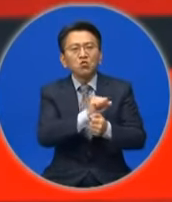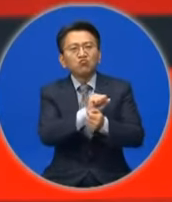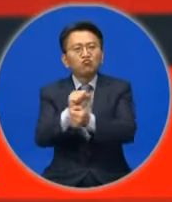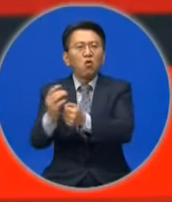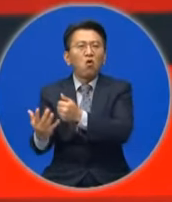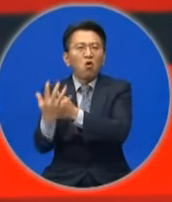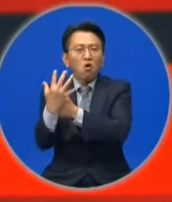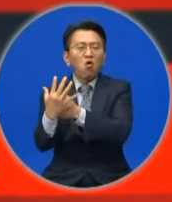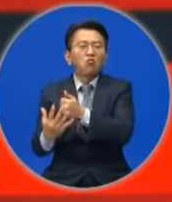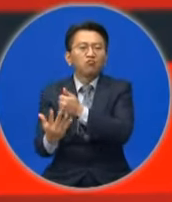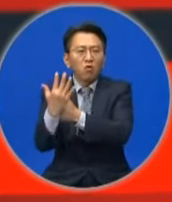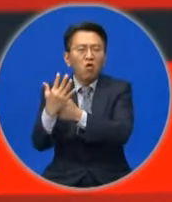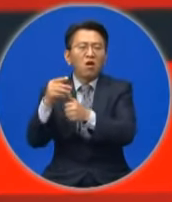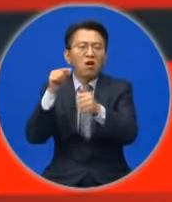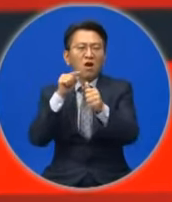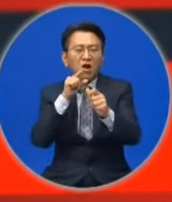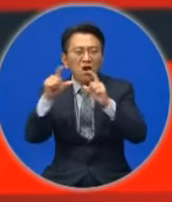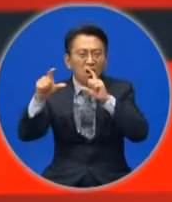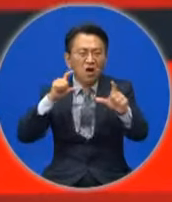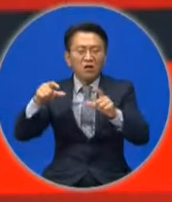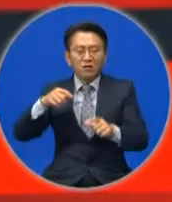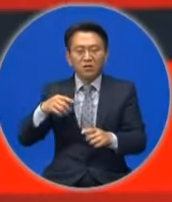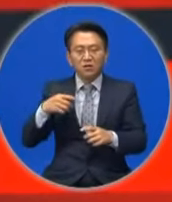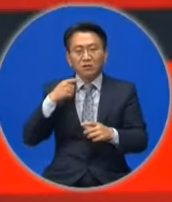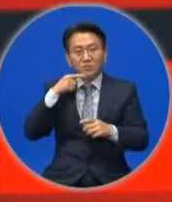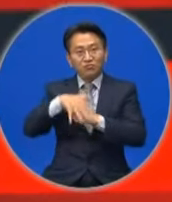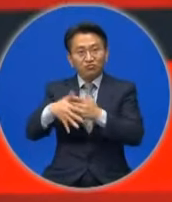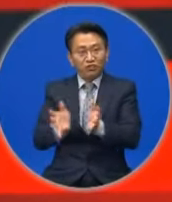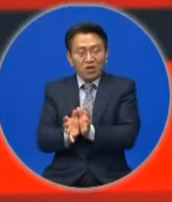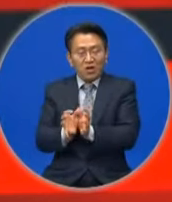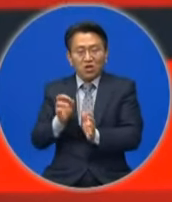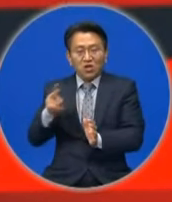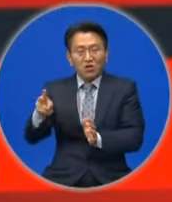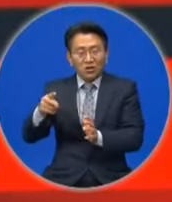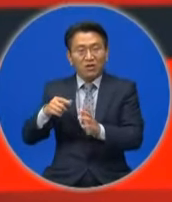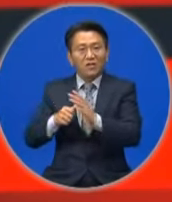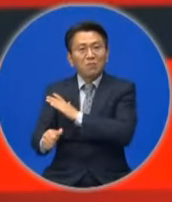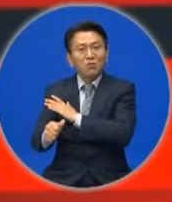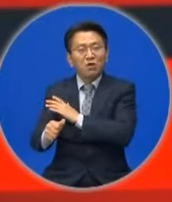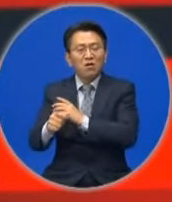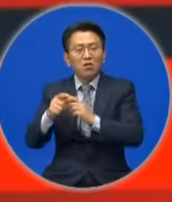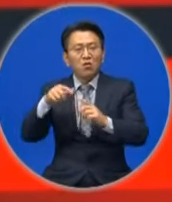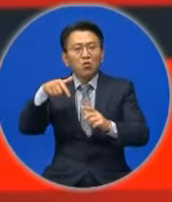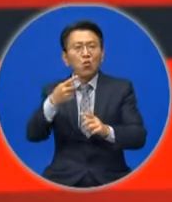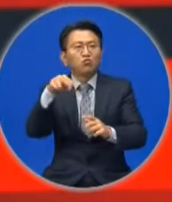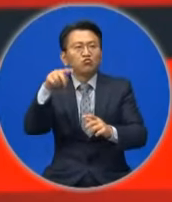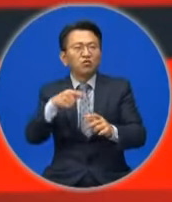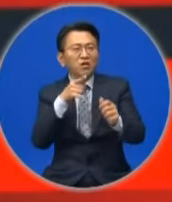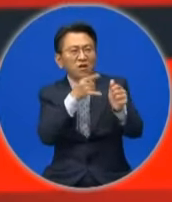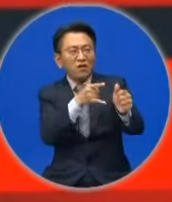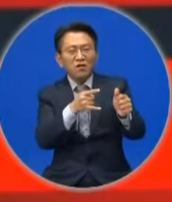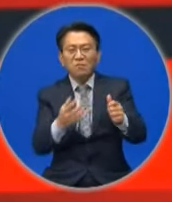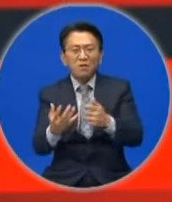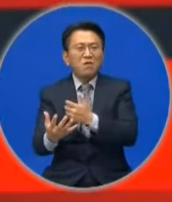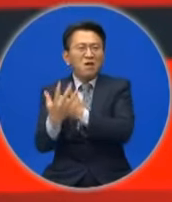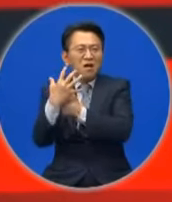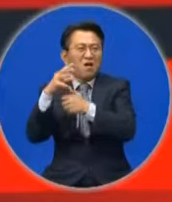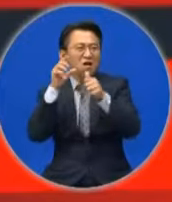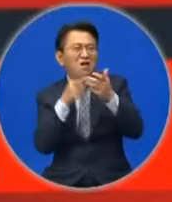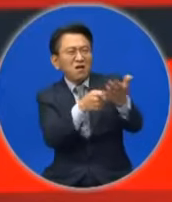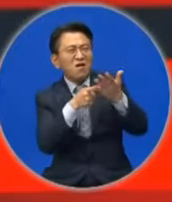지금 여당의 당대표가 공수처를 압박해서 이게 소위 말하는 영장사주